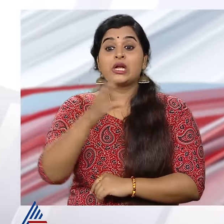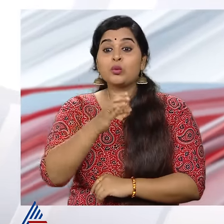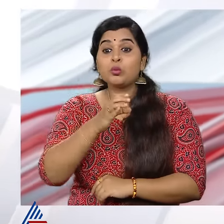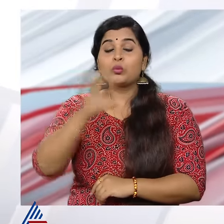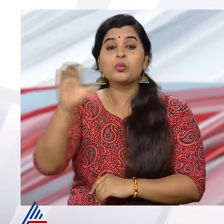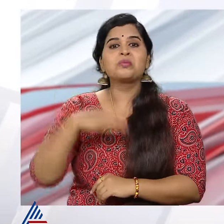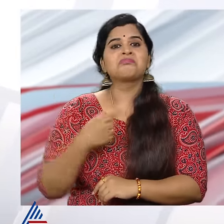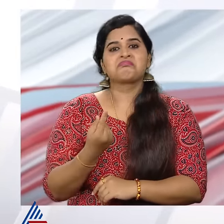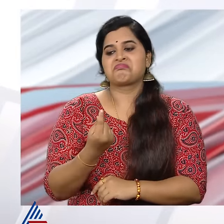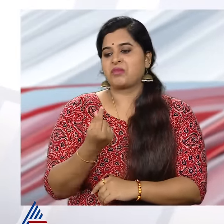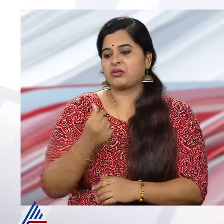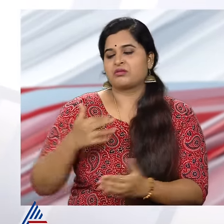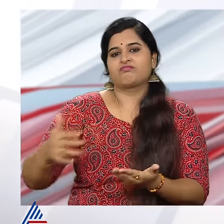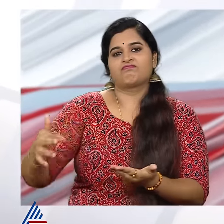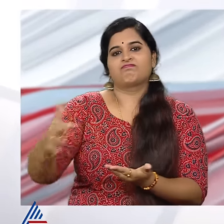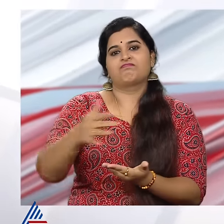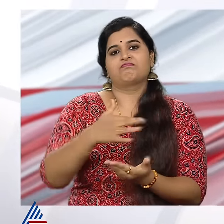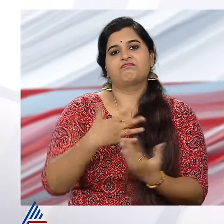സമാഹരിക്കേണ്ടത്.